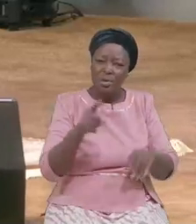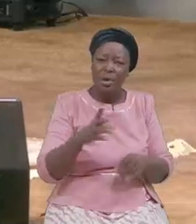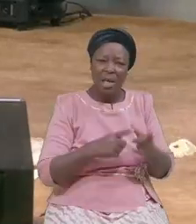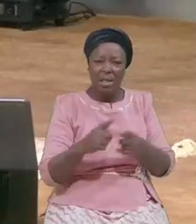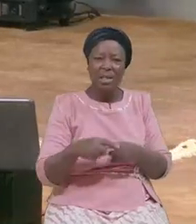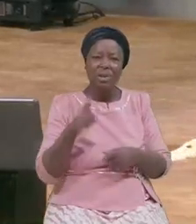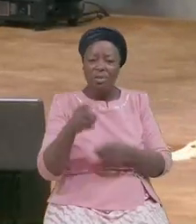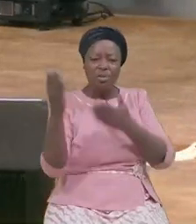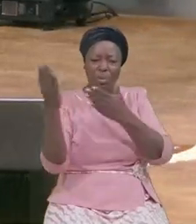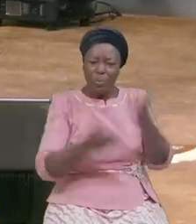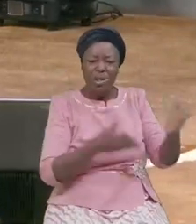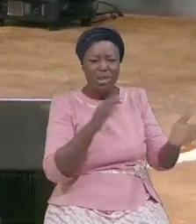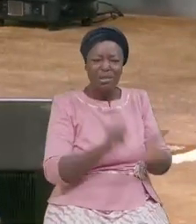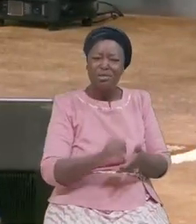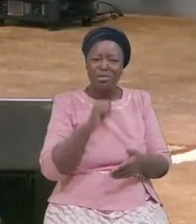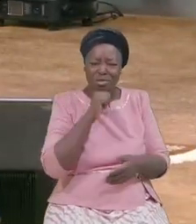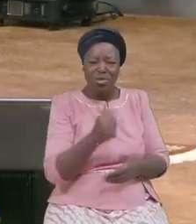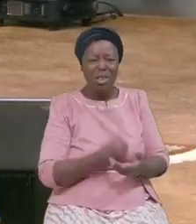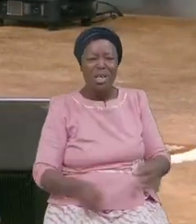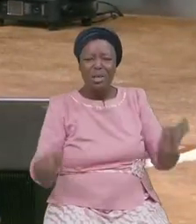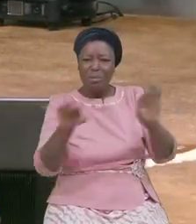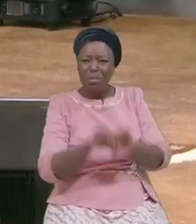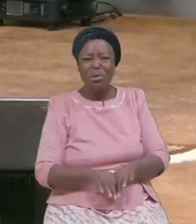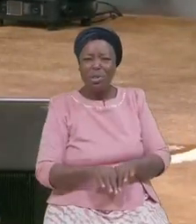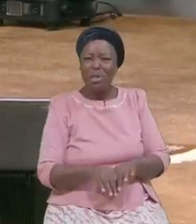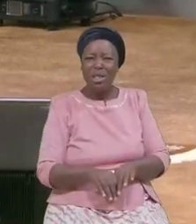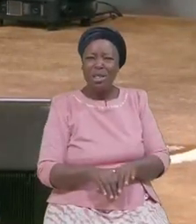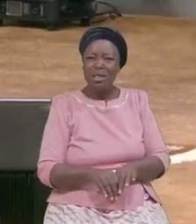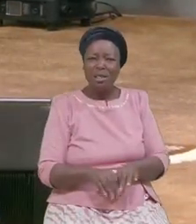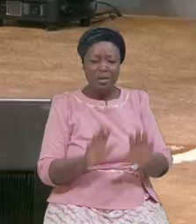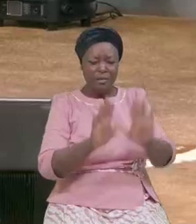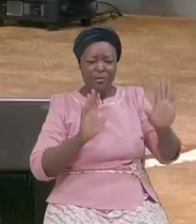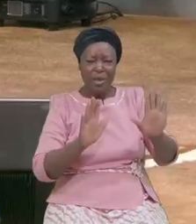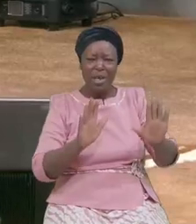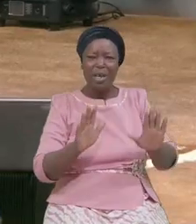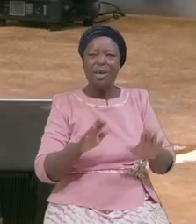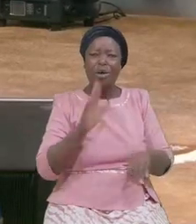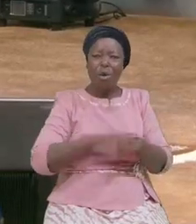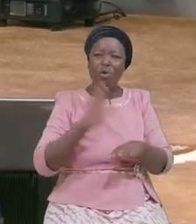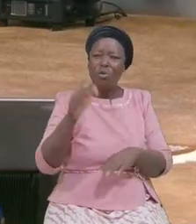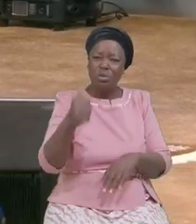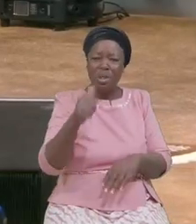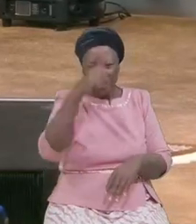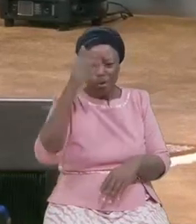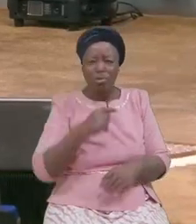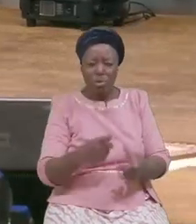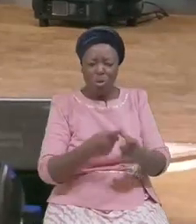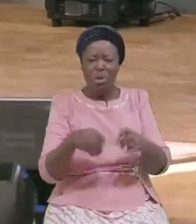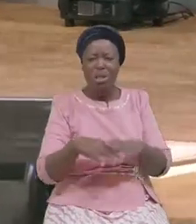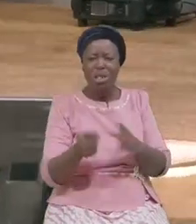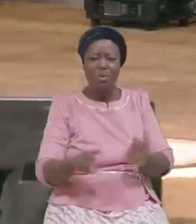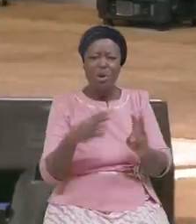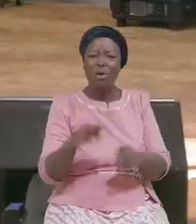allez vous donner des problèmes non nécessaires. Parce que vous allez courir dans la direction des trompeurs. Ils vont vous dire ceci, ceci, ceci